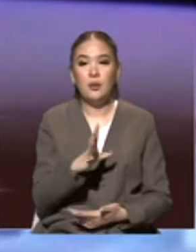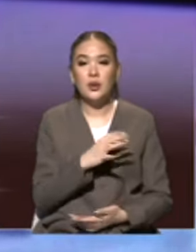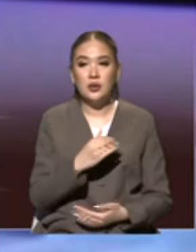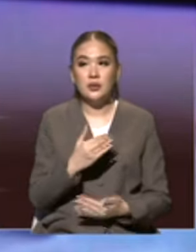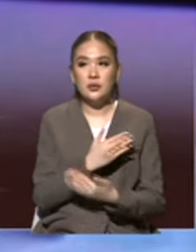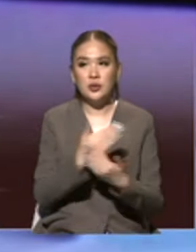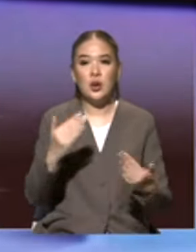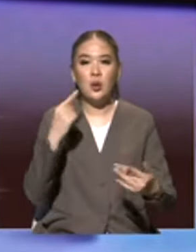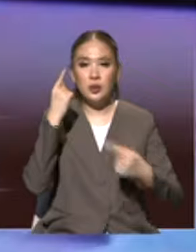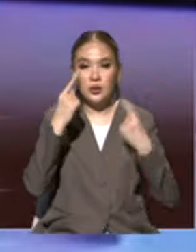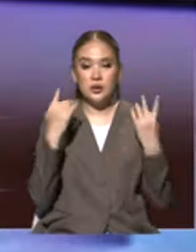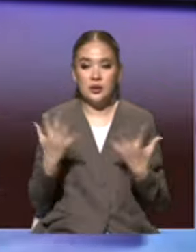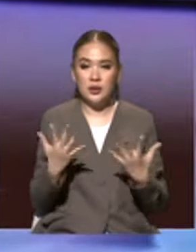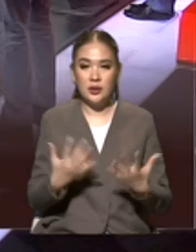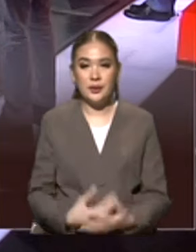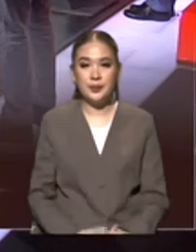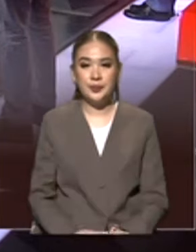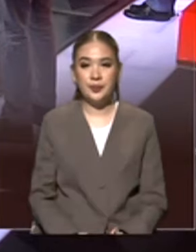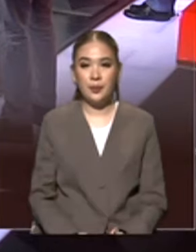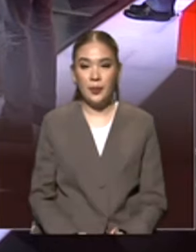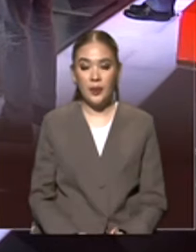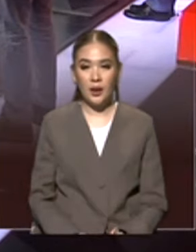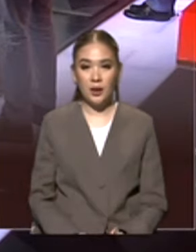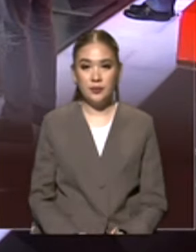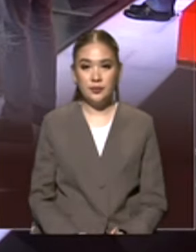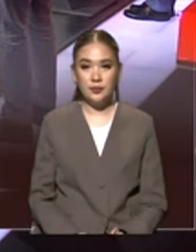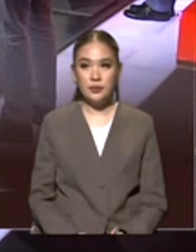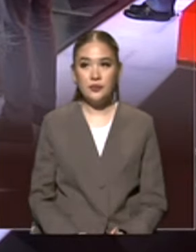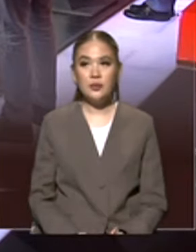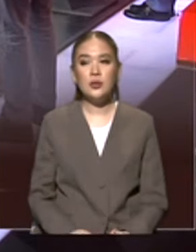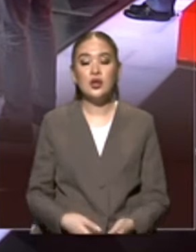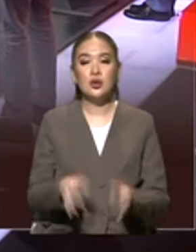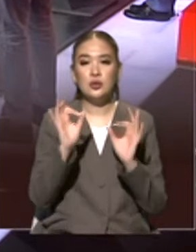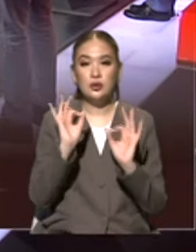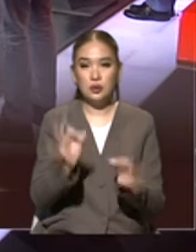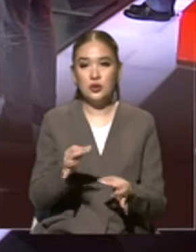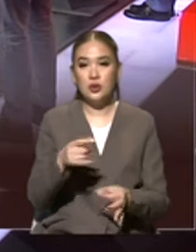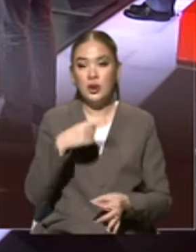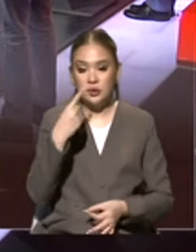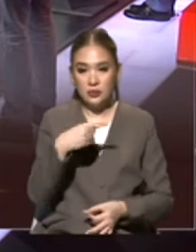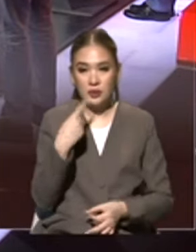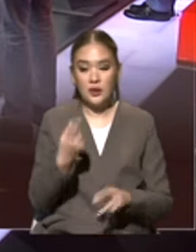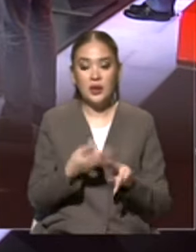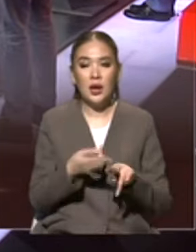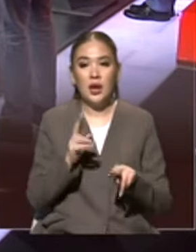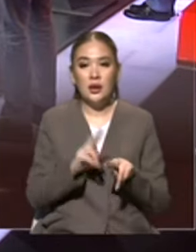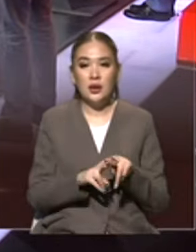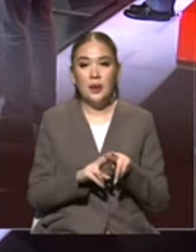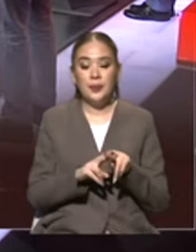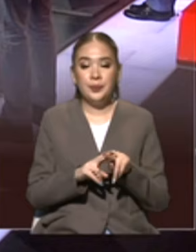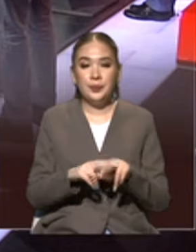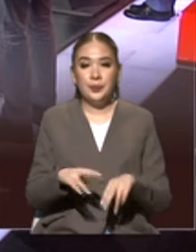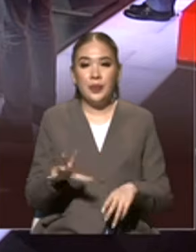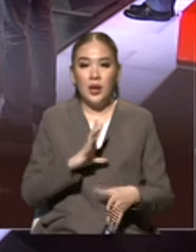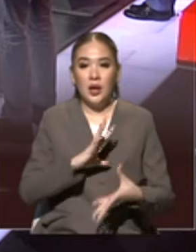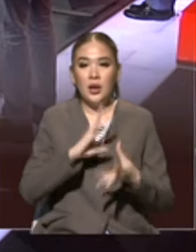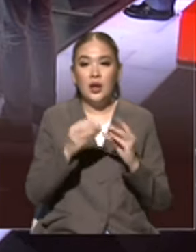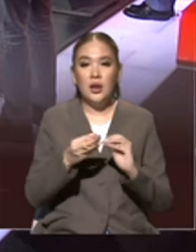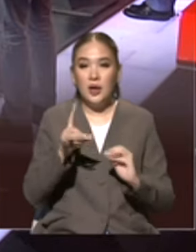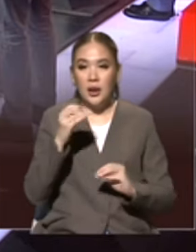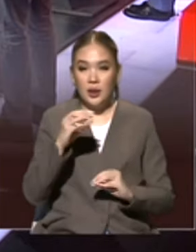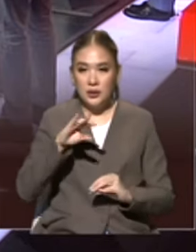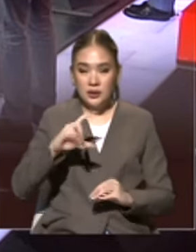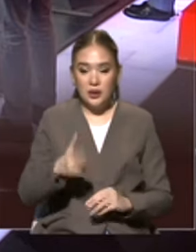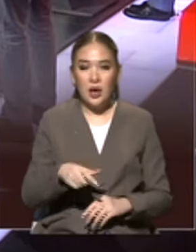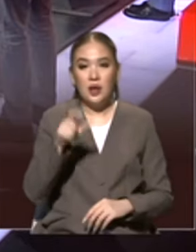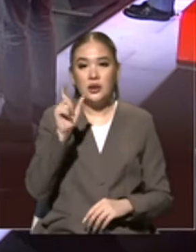кетсеңіздер. Мейрамбек мырза. Өте орынды айтып отыр, Мақсат мырза. Жалпы рейтингтік балдық жүйенің негізгі мақсаты ол мына адами фактордан арылту